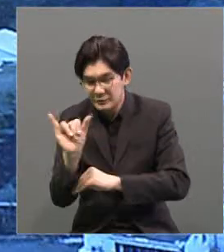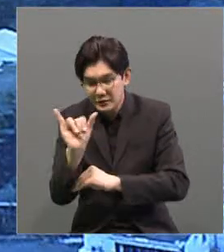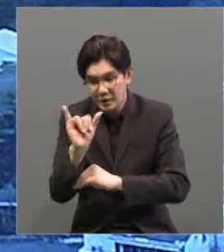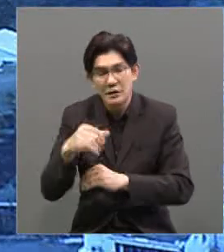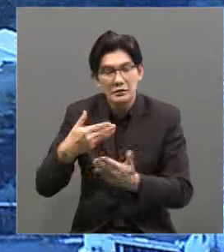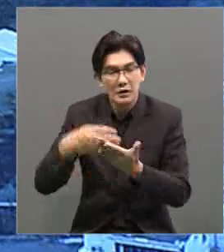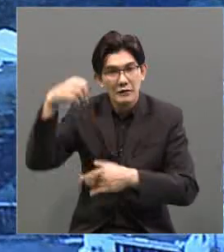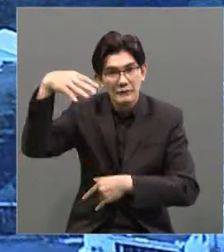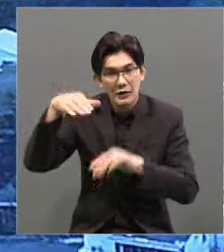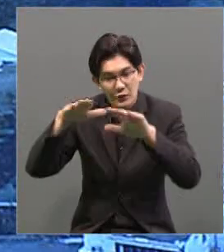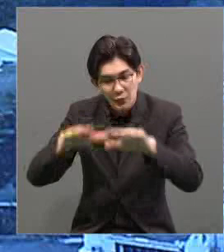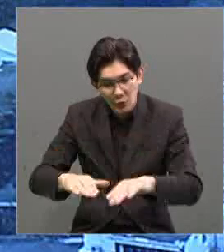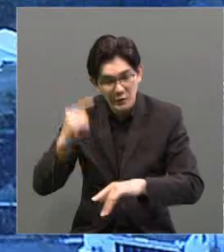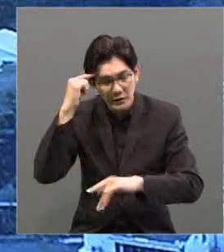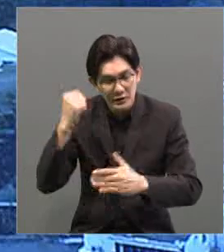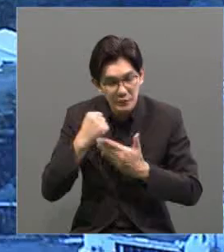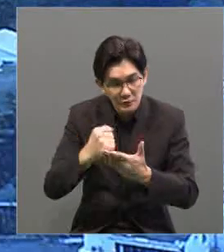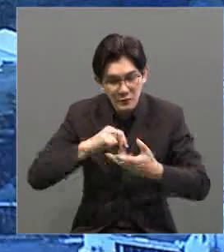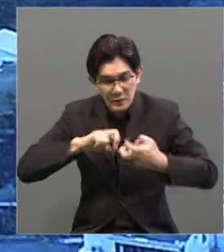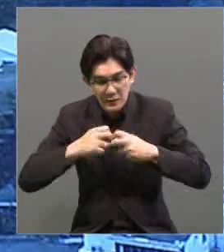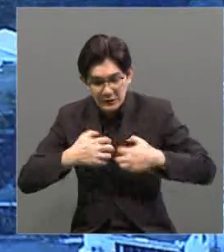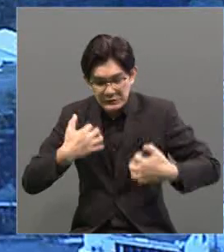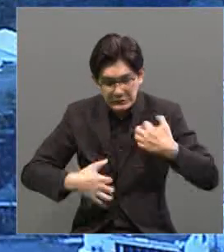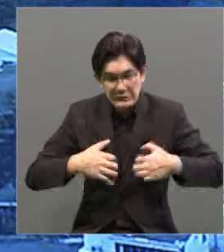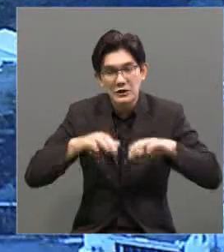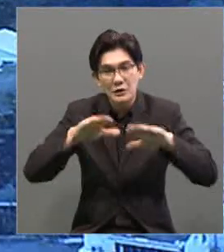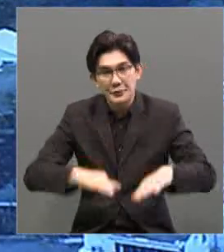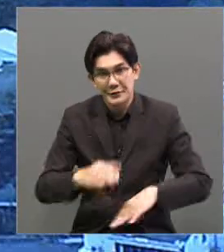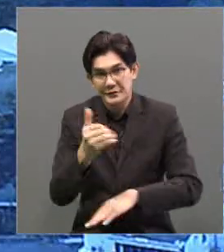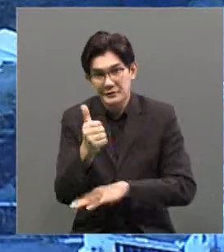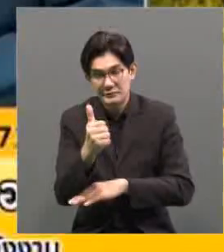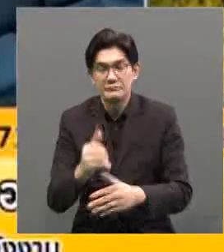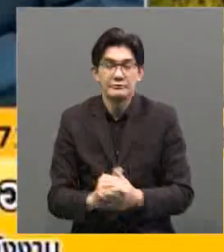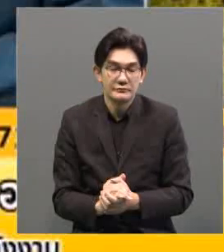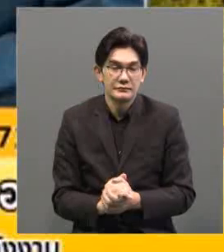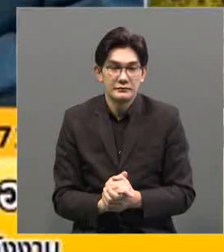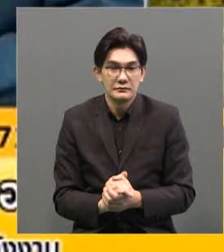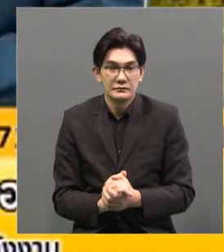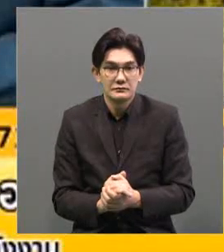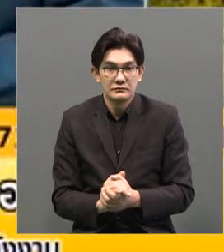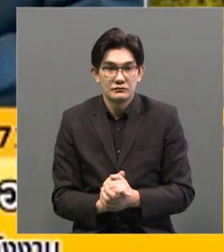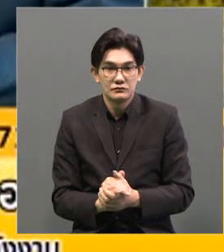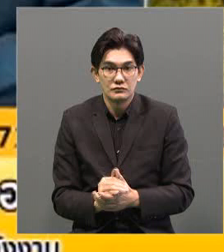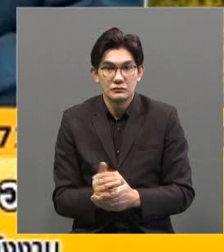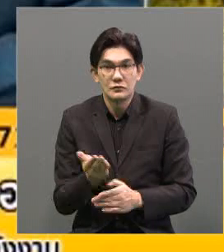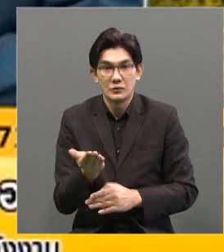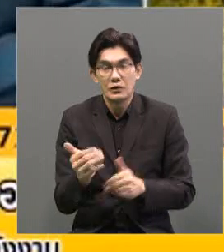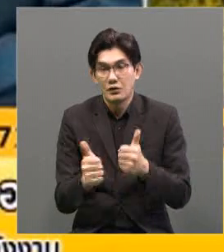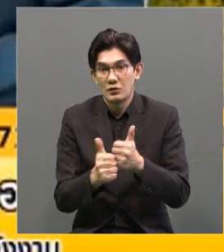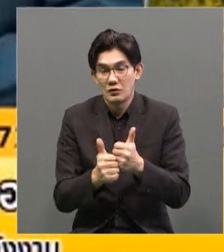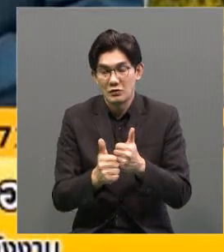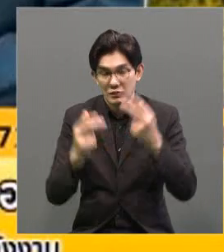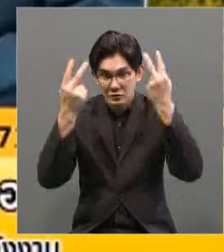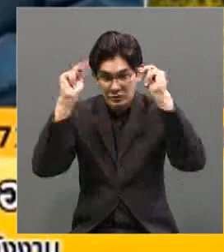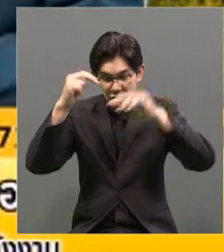งลดค่าไฟฟ้าด้วยก็เชื่อว่าจะช่วยบรรเทาผลกระทบต่อประชาชนได้ค่ะโดยเรื่องนี้นายสุพัฒนพงษ์พันมีชาวรองนาย